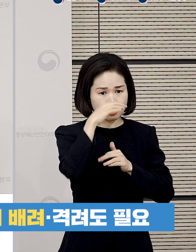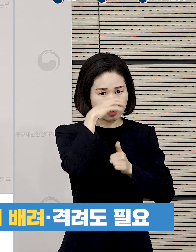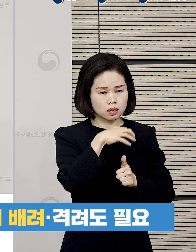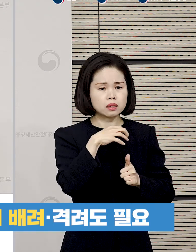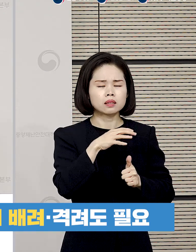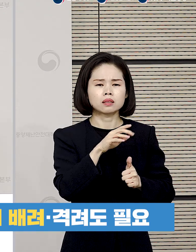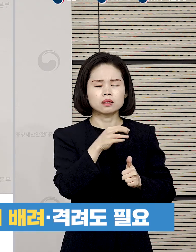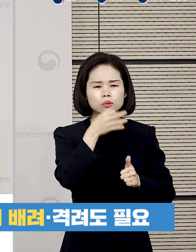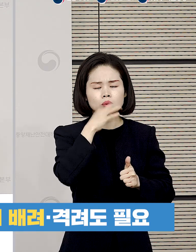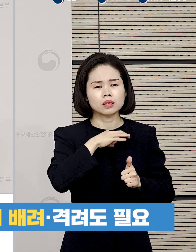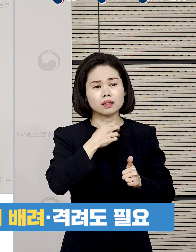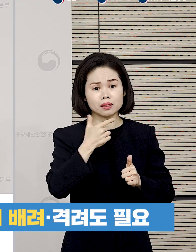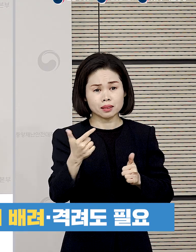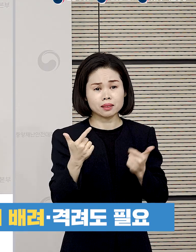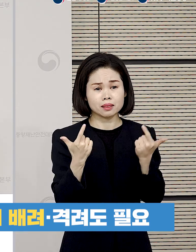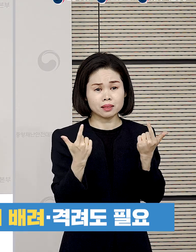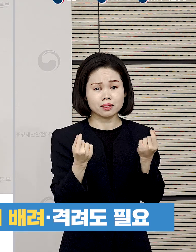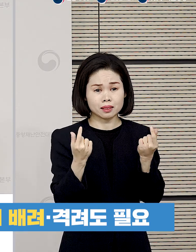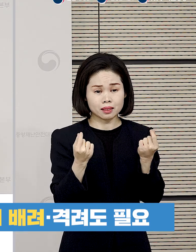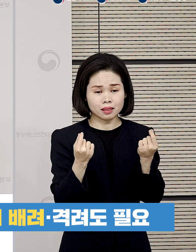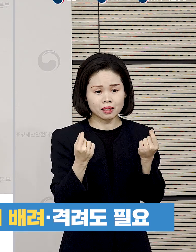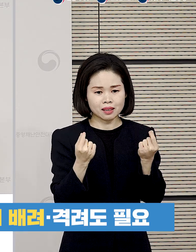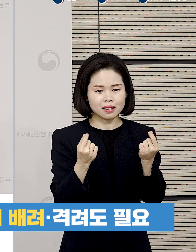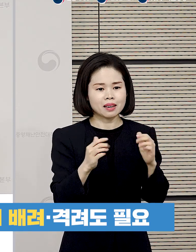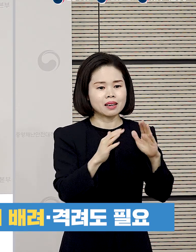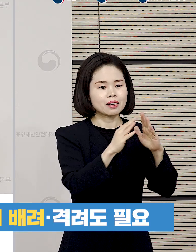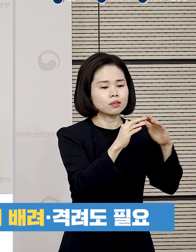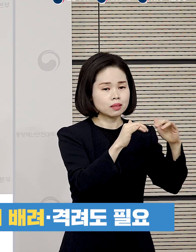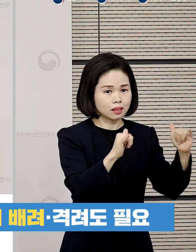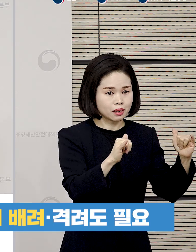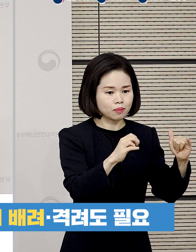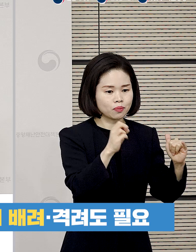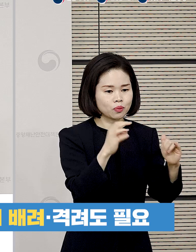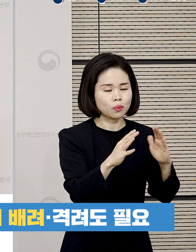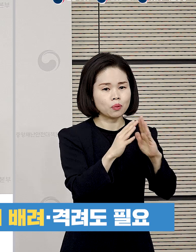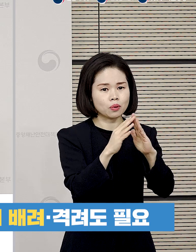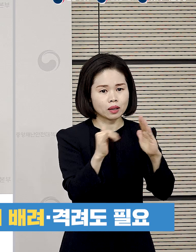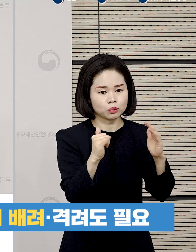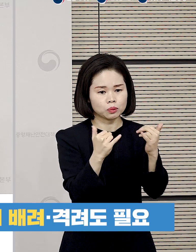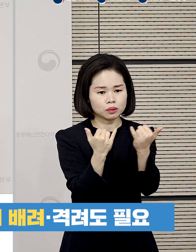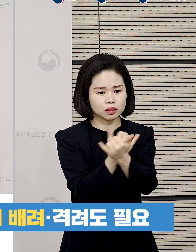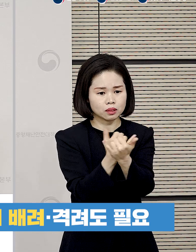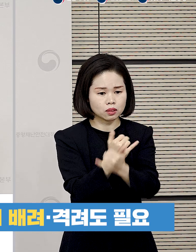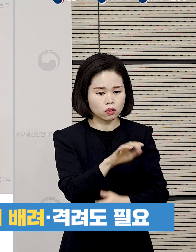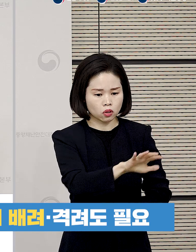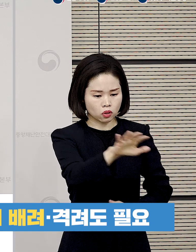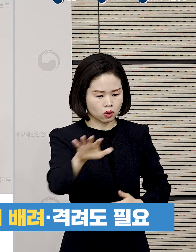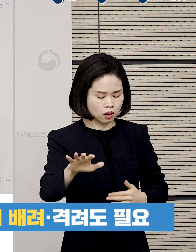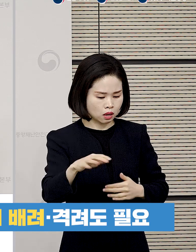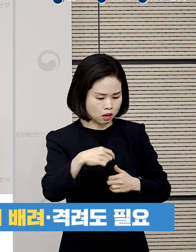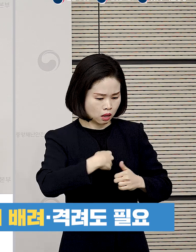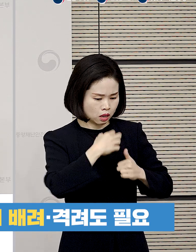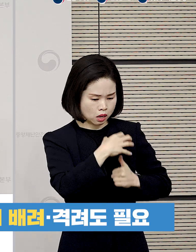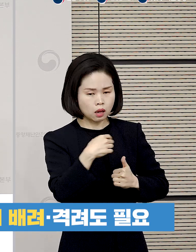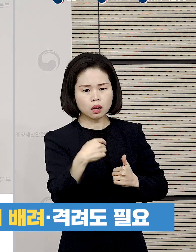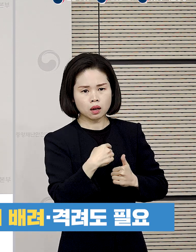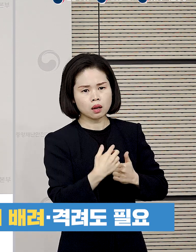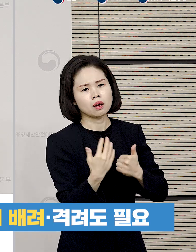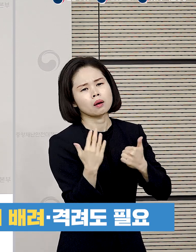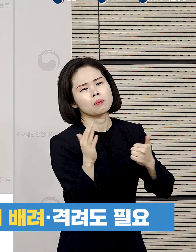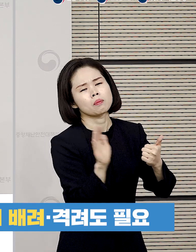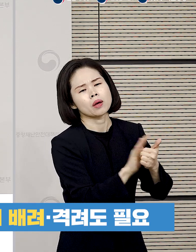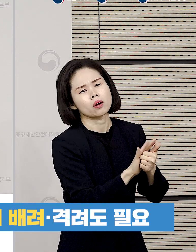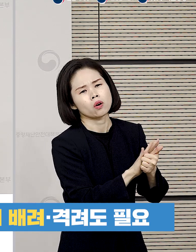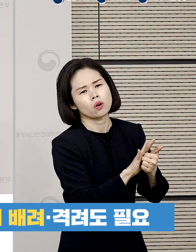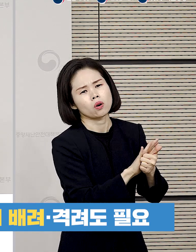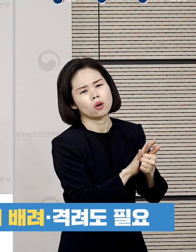자체의 실효적인 이런 운영에 도움이 되겠습니다만, 이웃이나 친지들의 좀 배려와